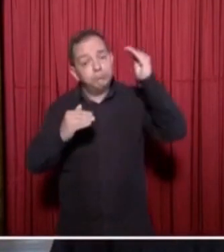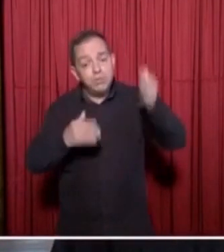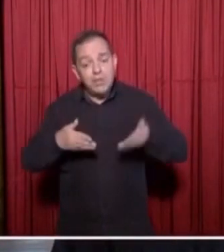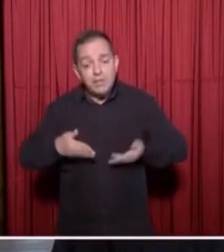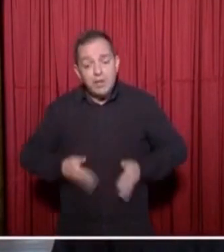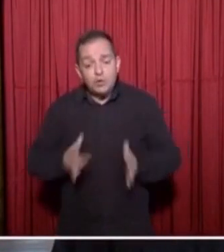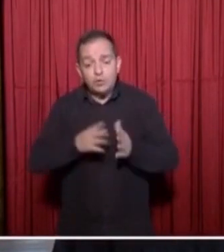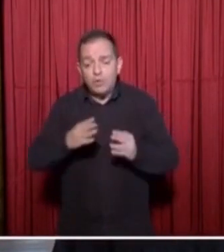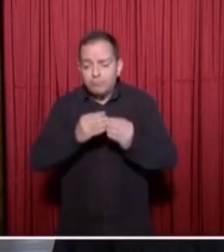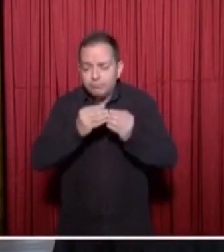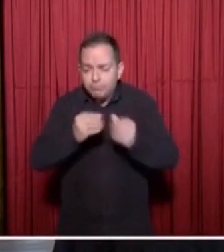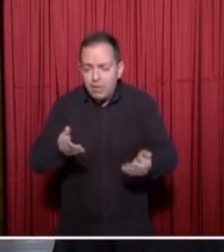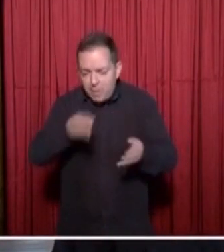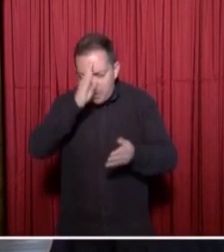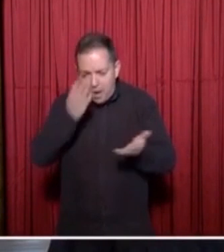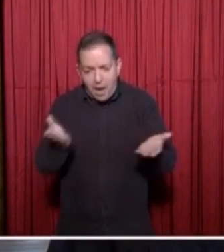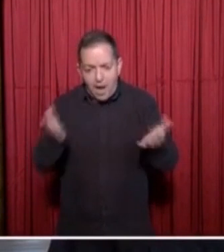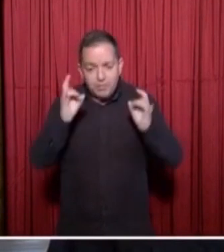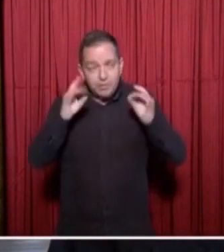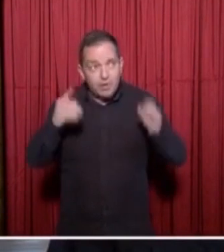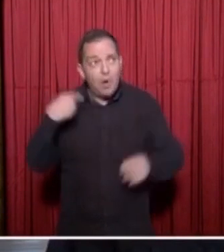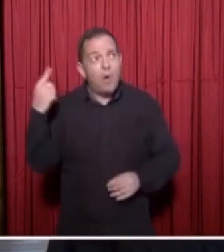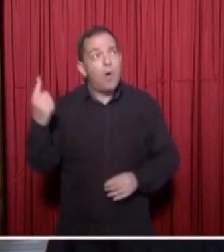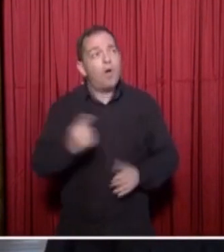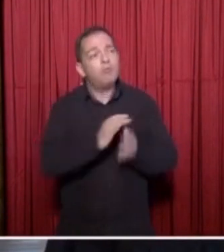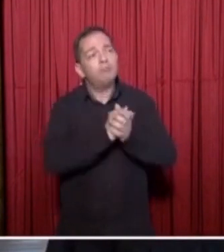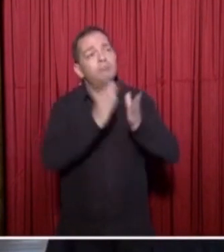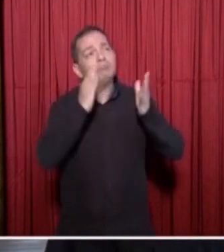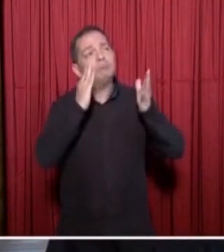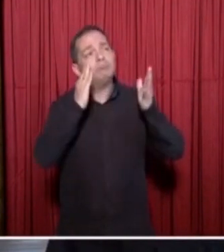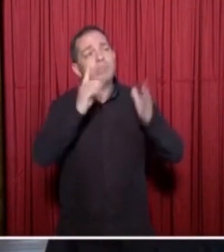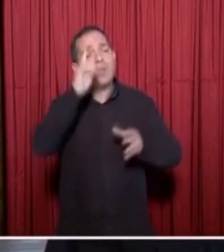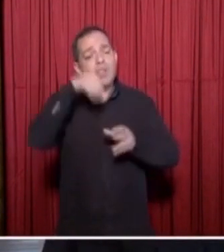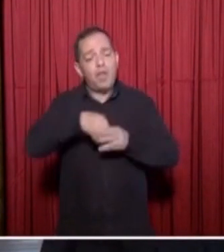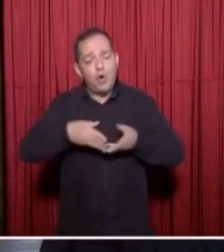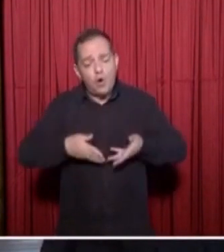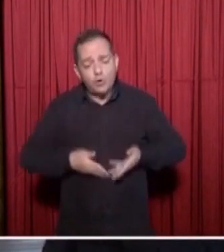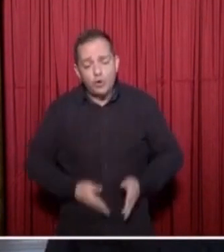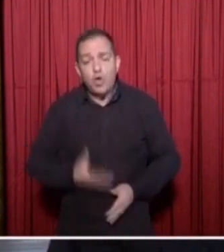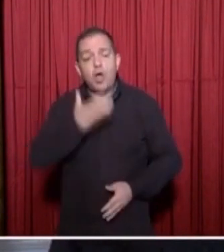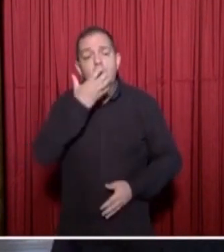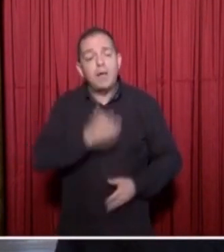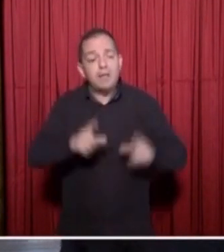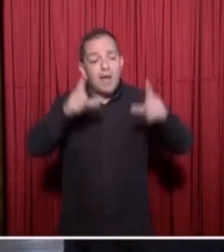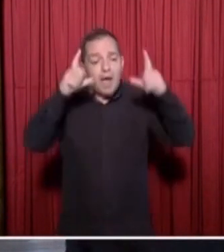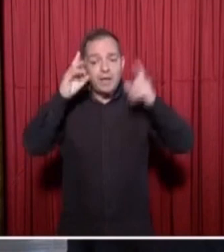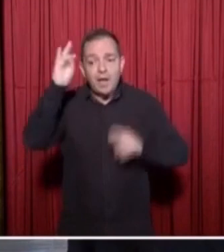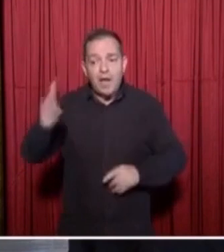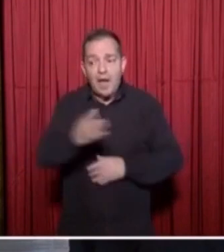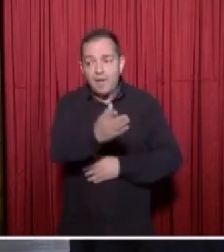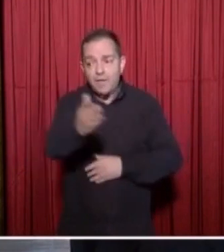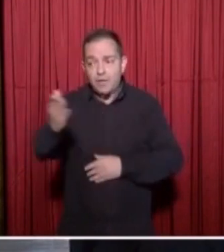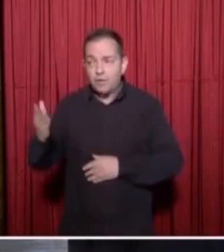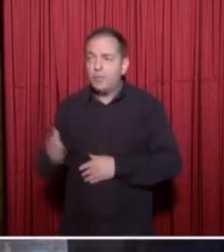όντως θεοτόκον σε μεγαλύνομεν, εν ονόματι Κυρίου Δέσποτα Άγιε ευλόγησον.